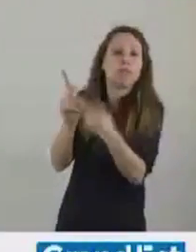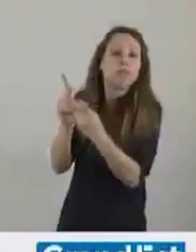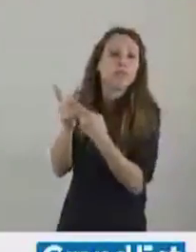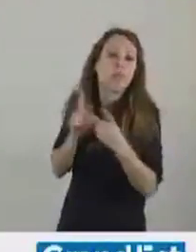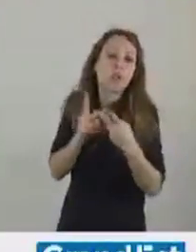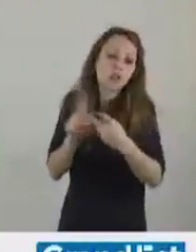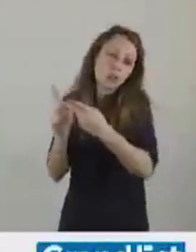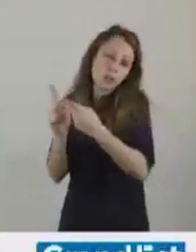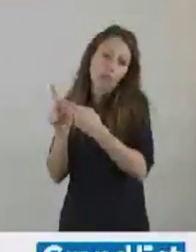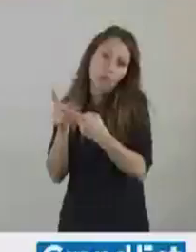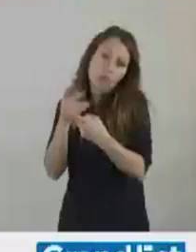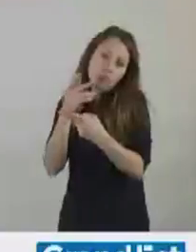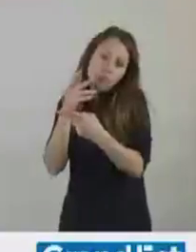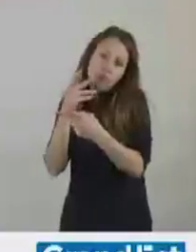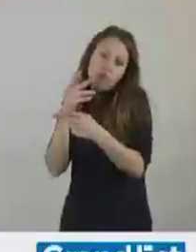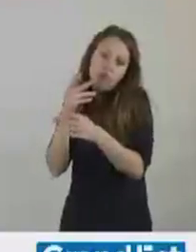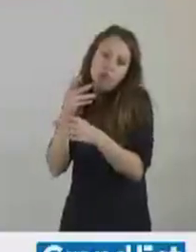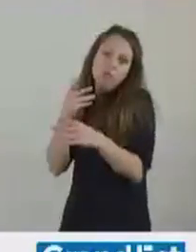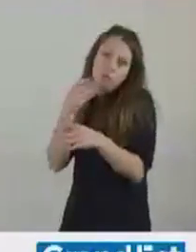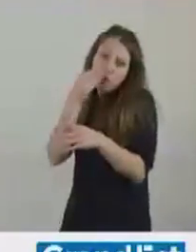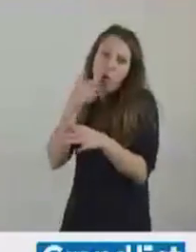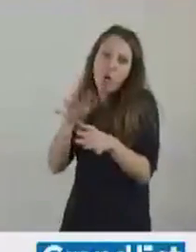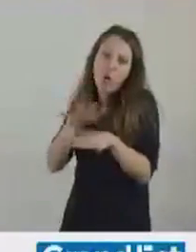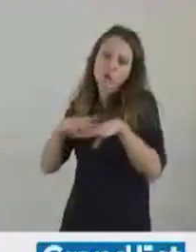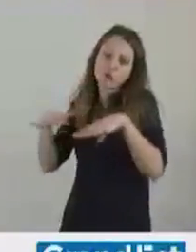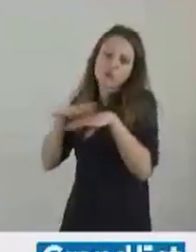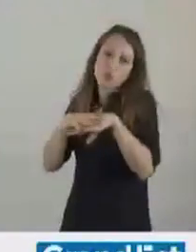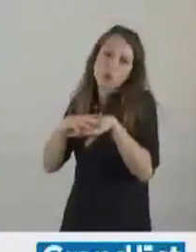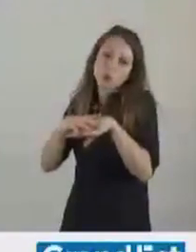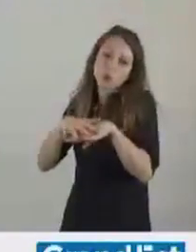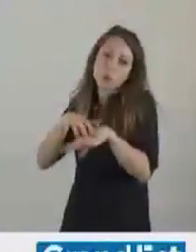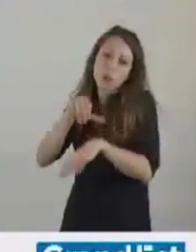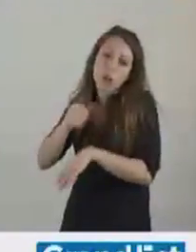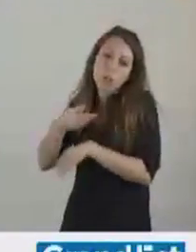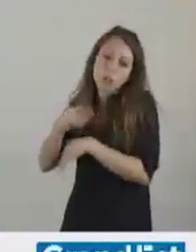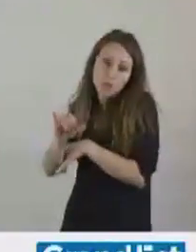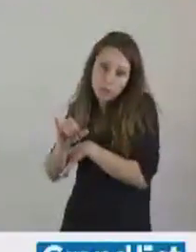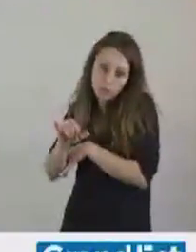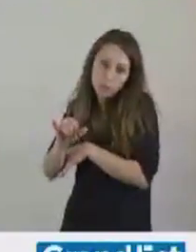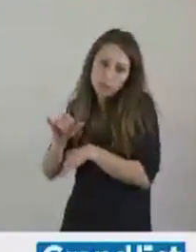villes sont plutôt sous des zones AMI. Et Franck l'a bien dit.